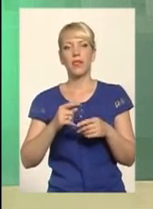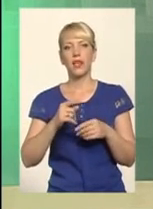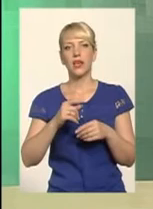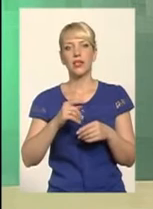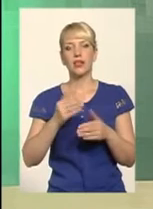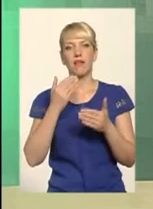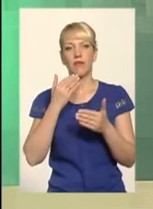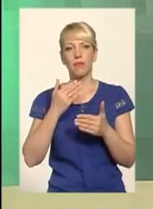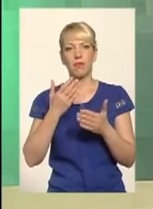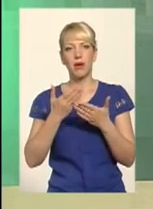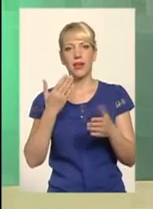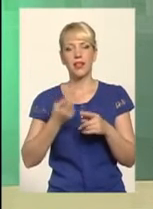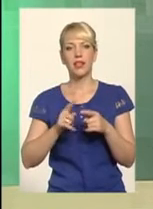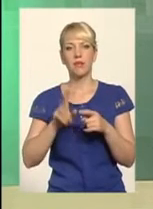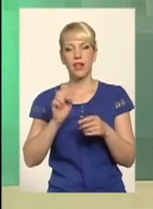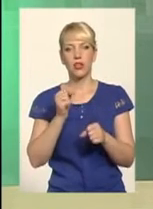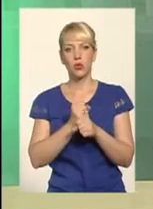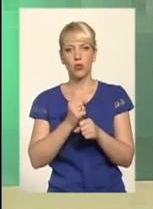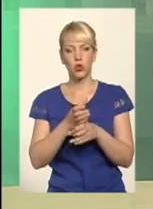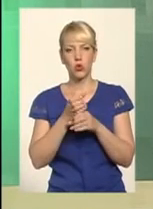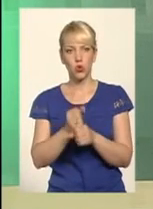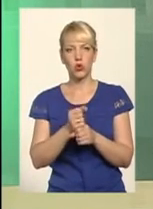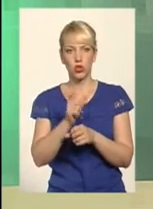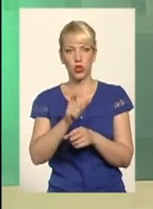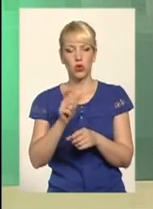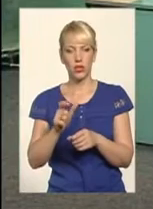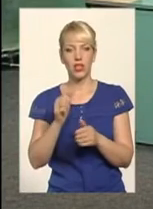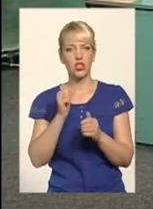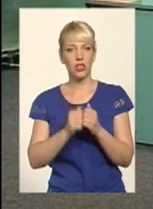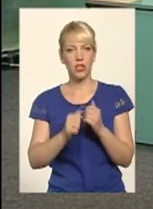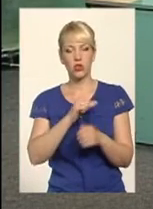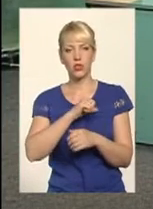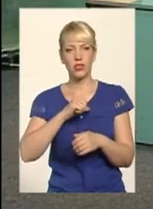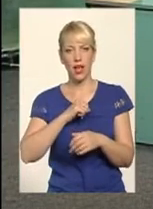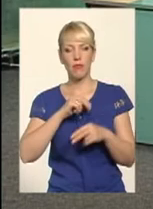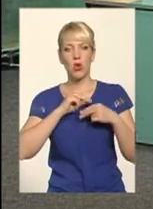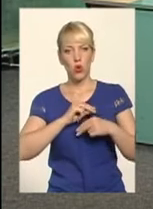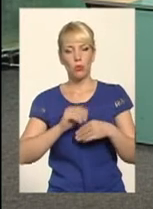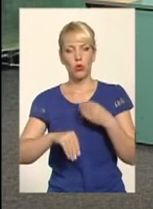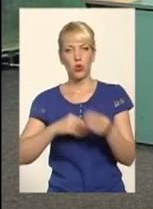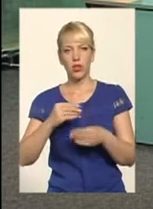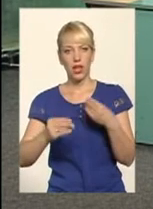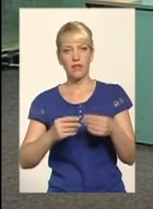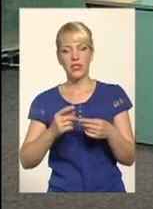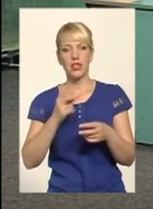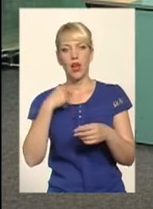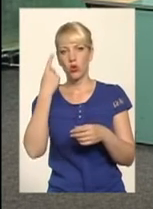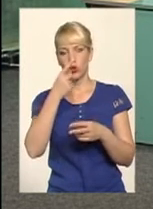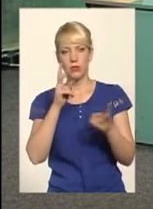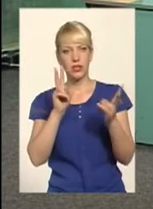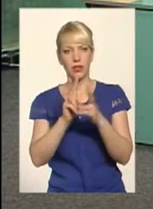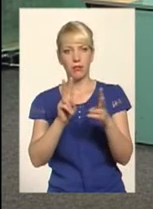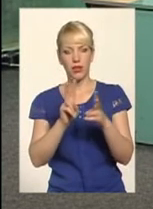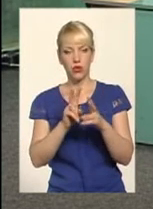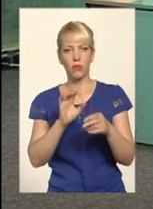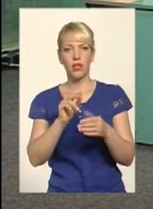роботодавці перед тим, як здійснювати скорочення людей, дуже часто роботодавці звертаються і усно на особистий прийом, а інколи навіть